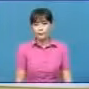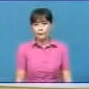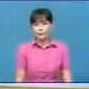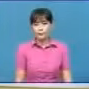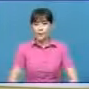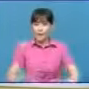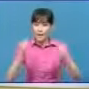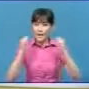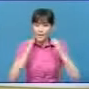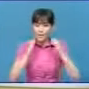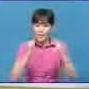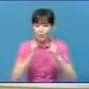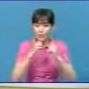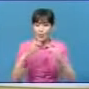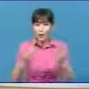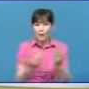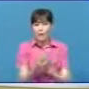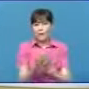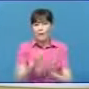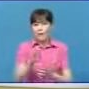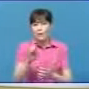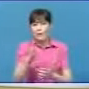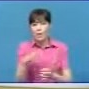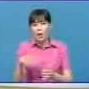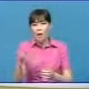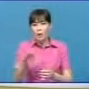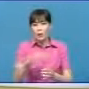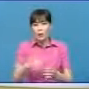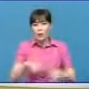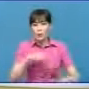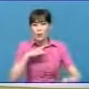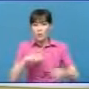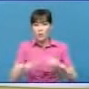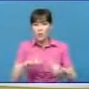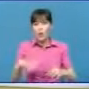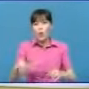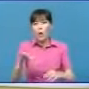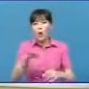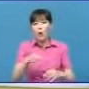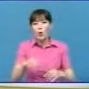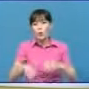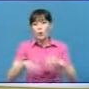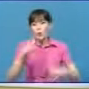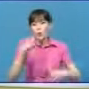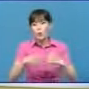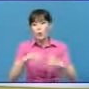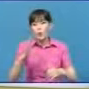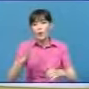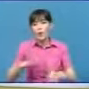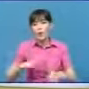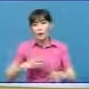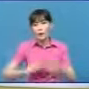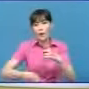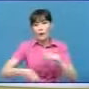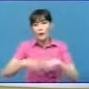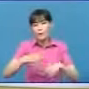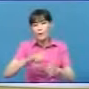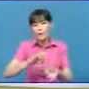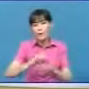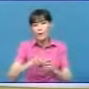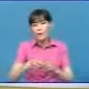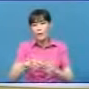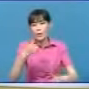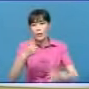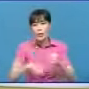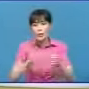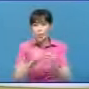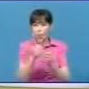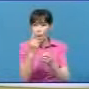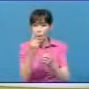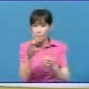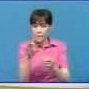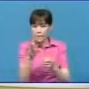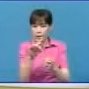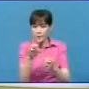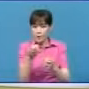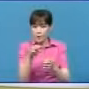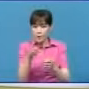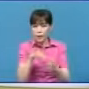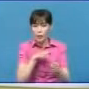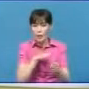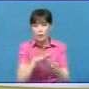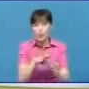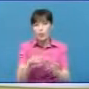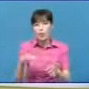Енді спорт ақпараты. Бәйдібек ауданда футболдан облыстық турнир өтті. Дәстүрге айналған жарыс биыл 11-ші рет ұйымдастырылып отыр.